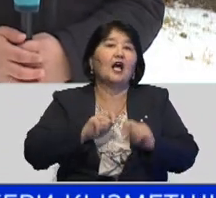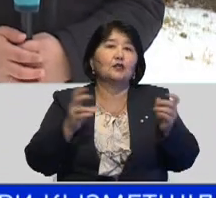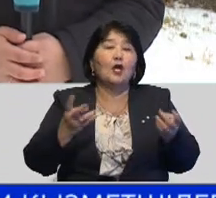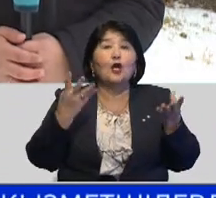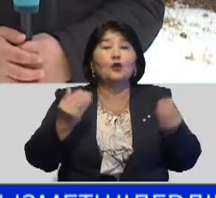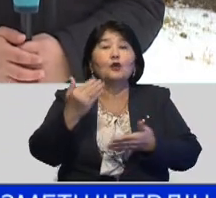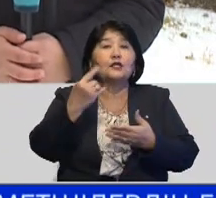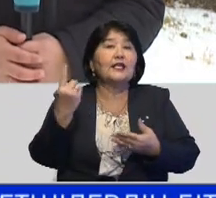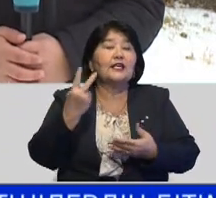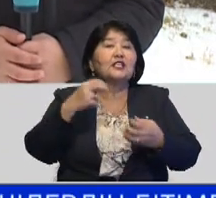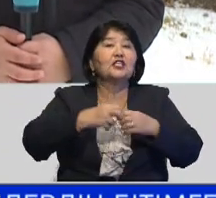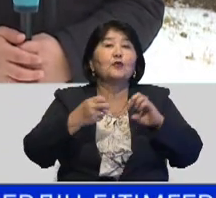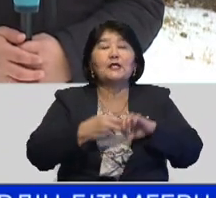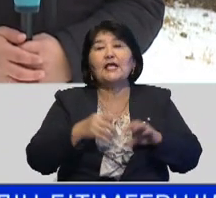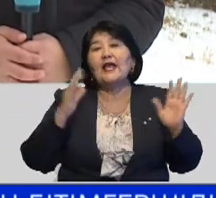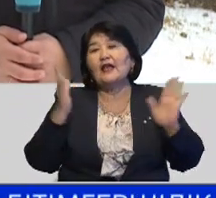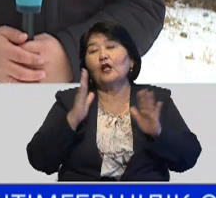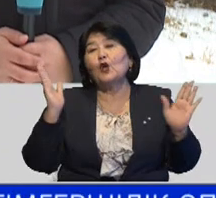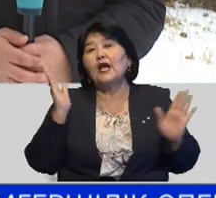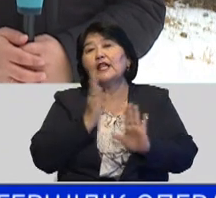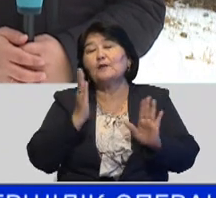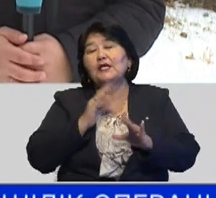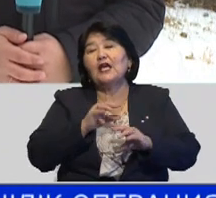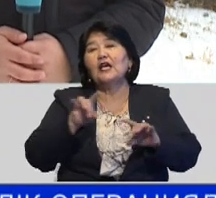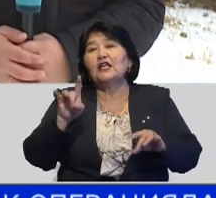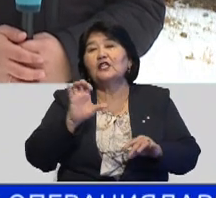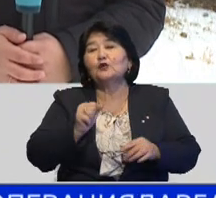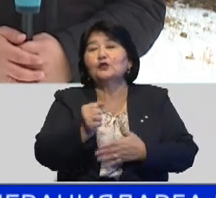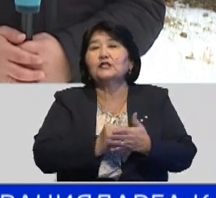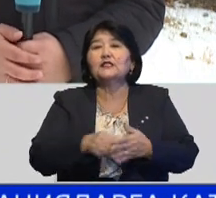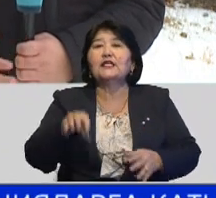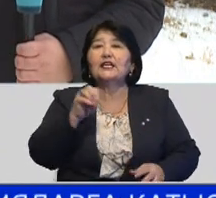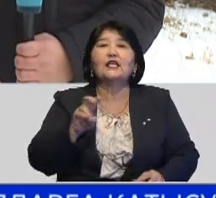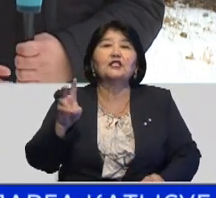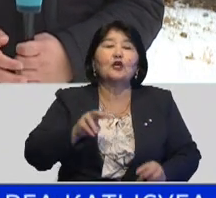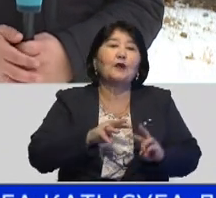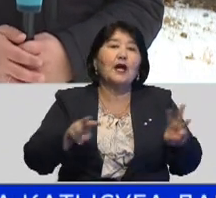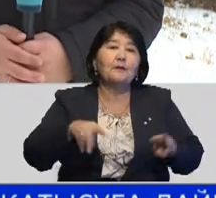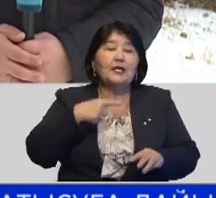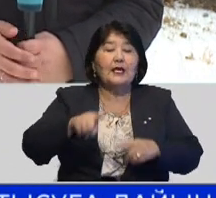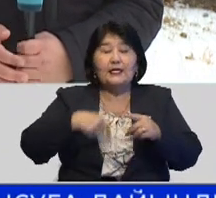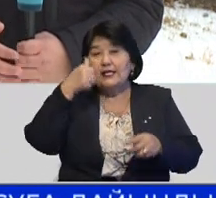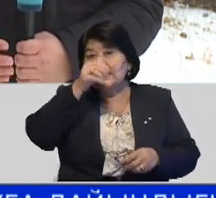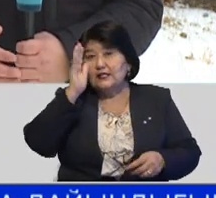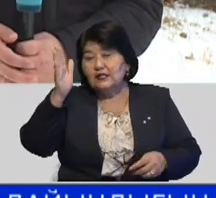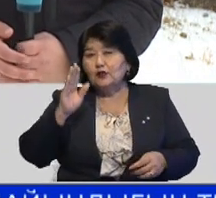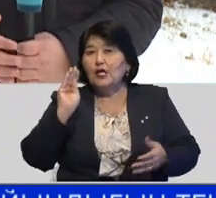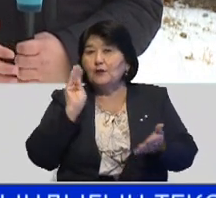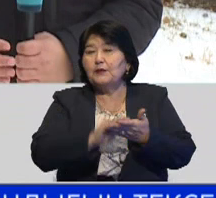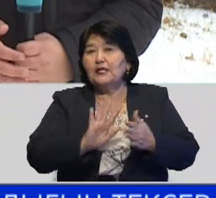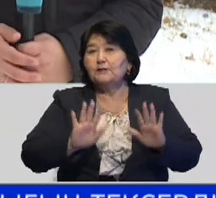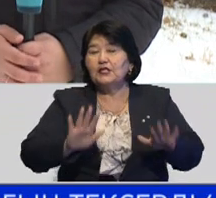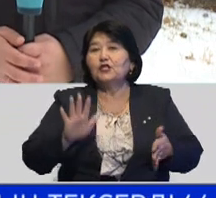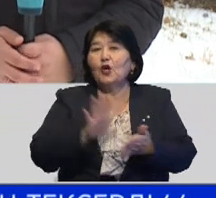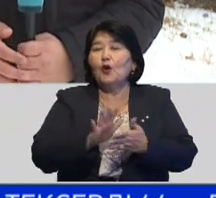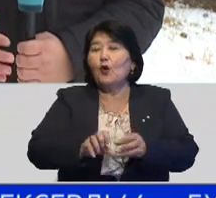тәртібіндегі екінші мәселе бойынша экология және табиғи ресурстар министрі Ерлан Нысанбаев сөз алды. Министр келер жылдан бастап белгіленбеген жерлерге